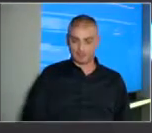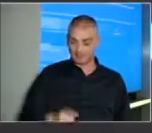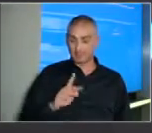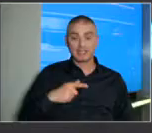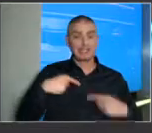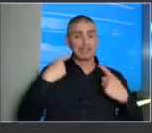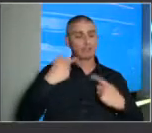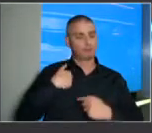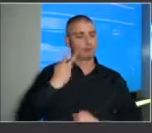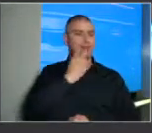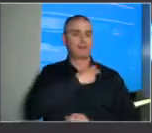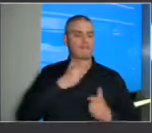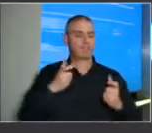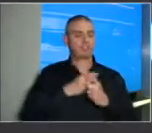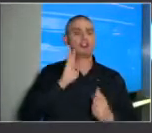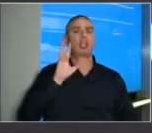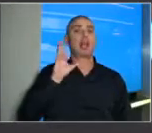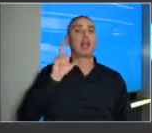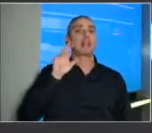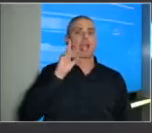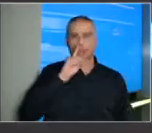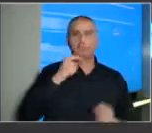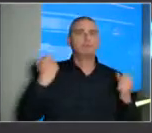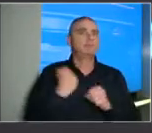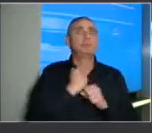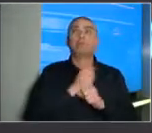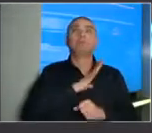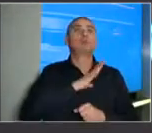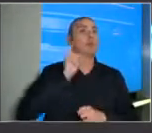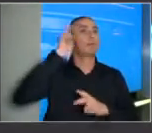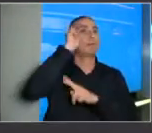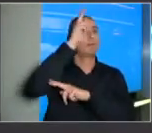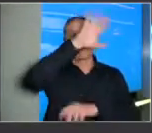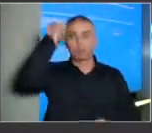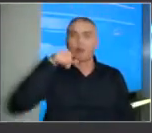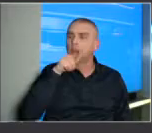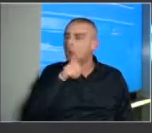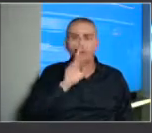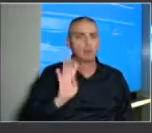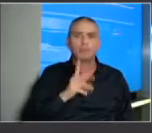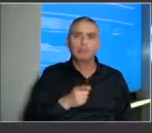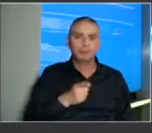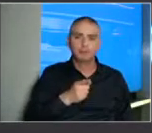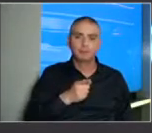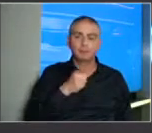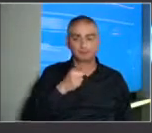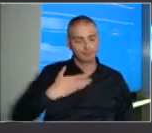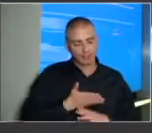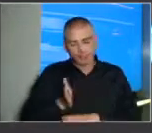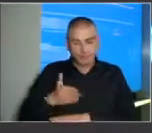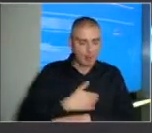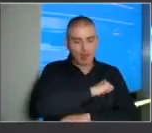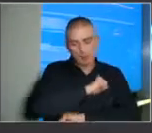בהם פיקדתי על יחידת שלדג במבצעים מסכני חיים במדינות אויב, אתה בנימין נתניהו פילסת את